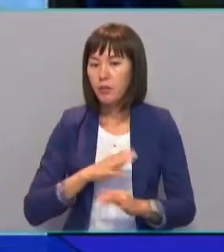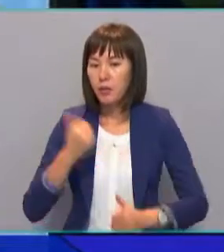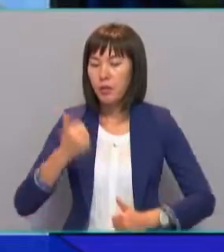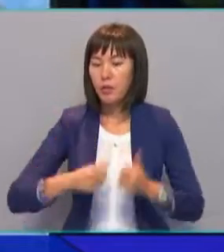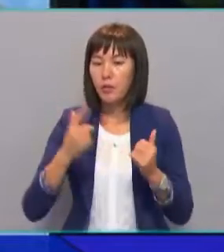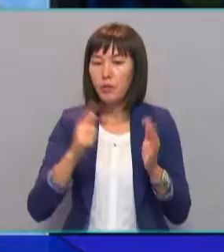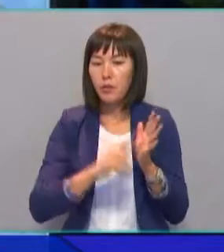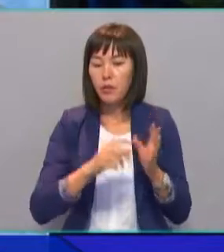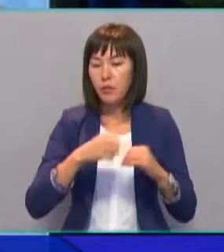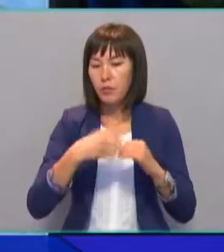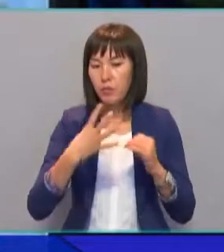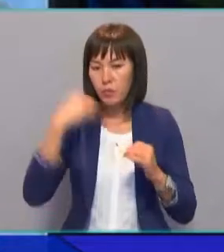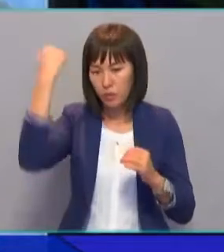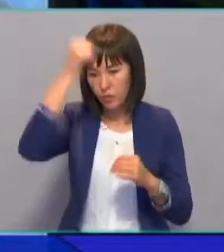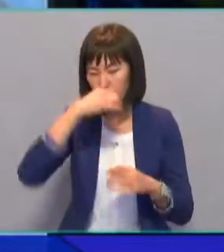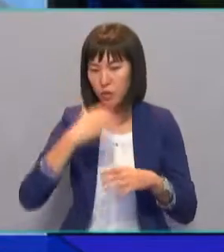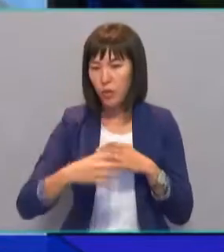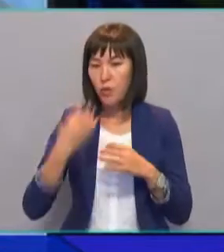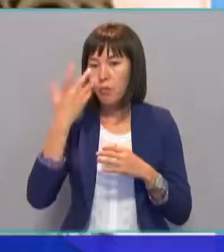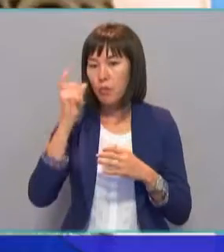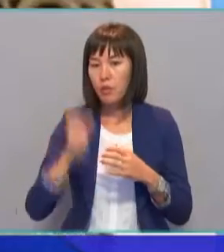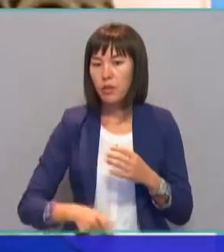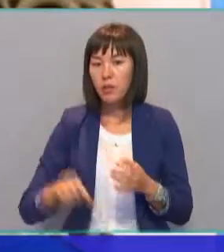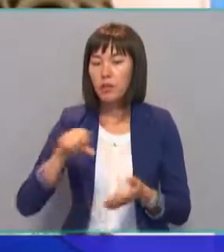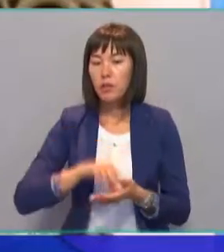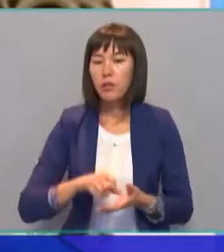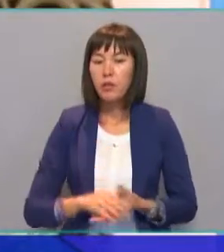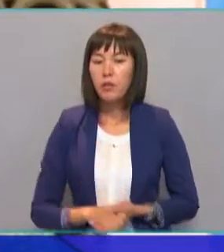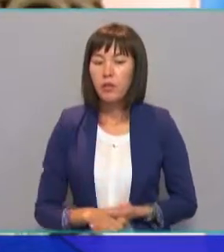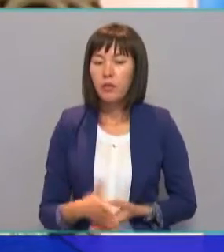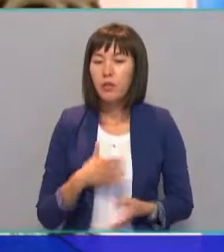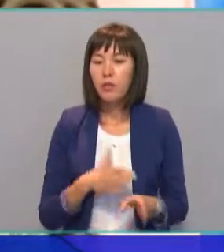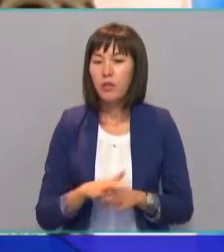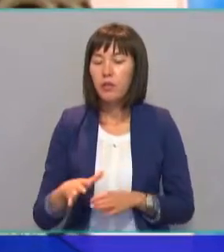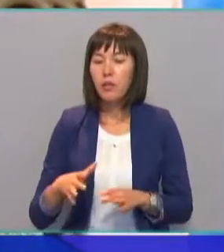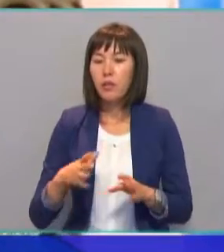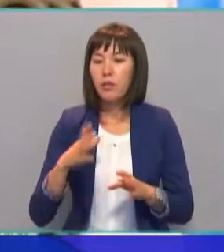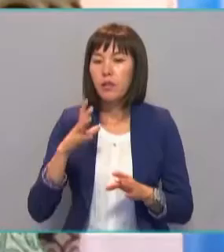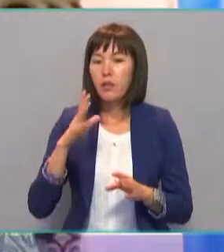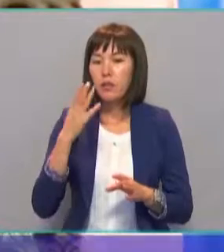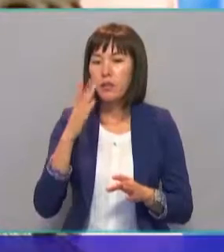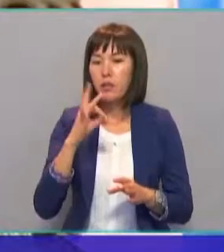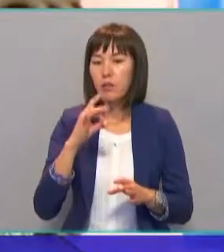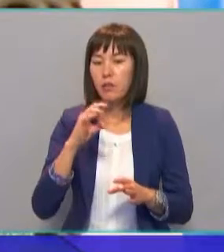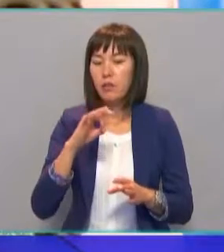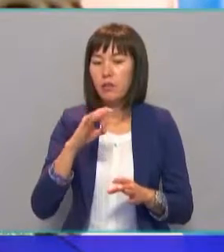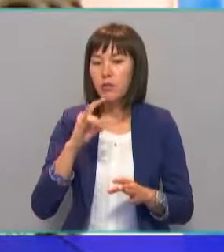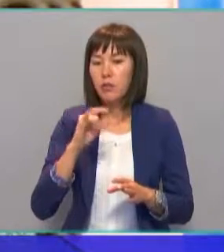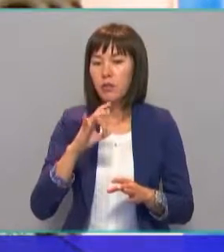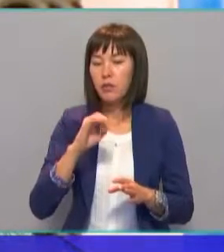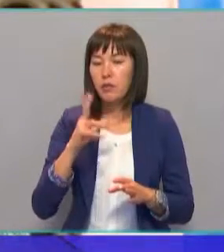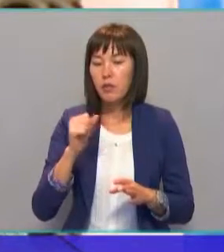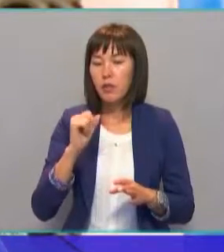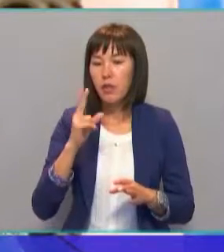Байқауға 7-14 жас аралығындағы 15 үміткер қатысты. Бүгін менің орындағаным шырқа даусым Кенен Әзірбаевтың, және де